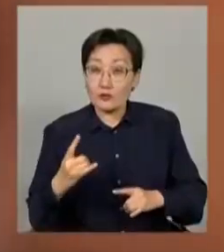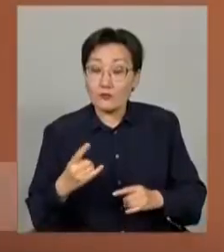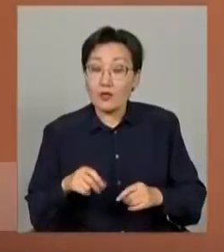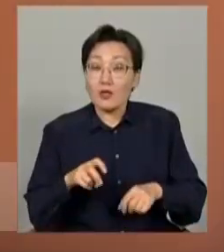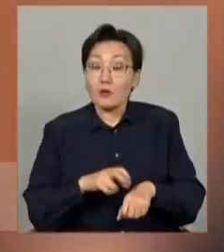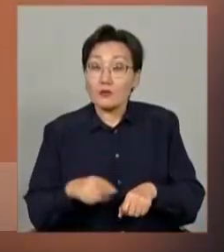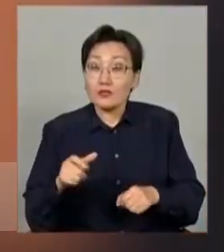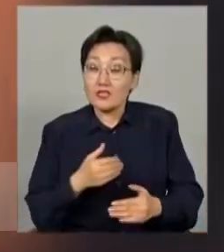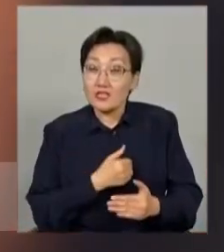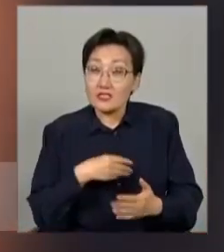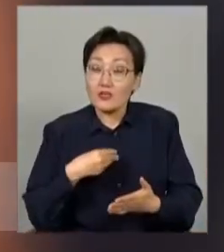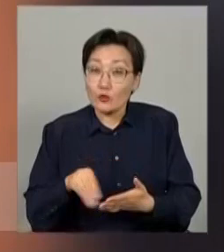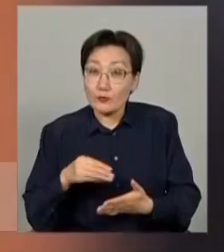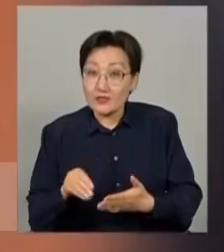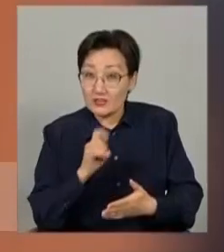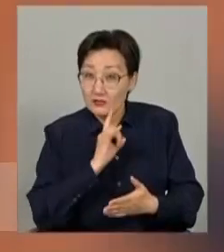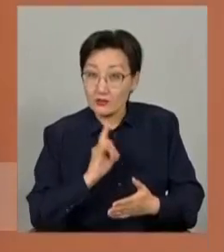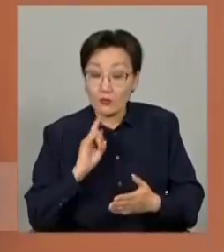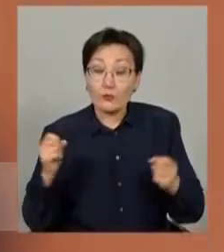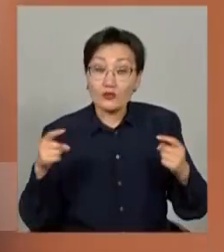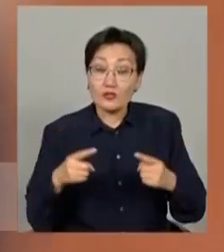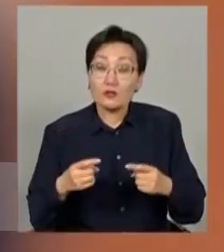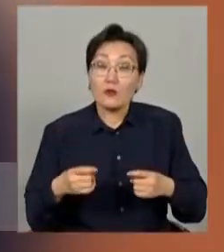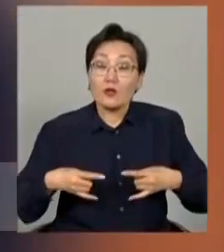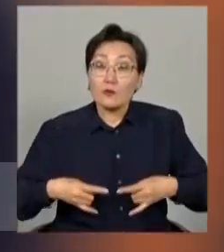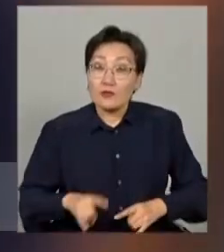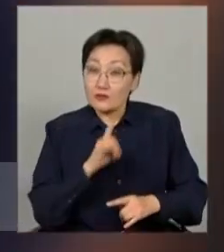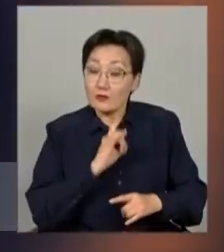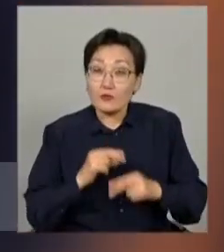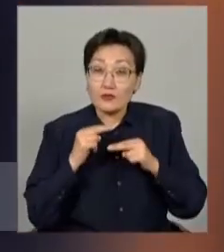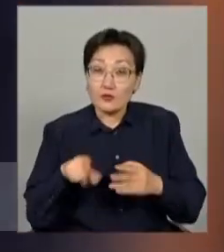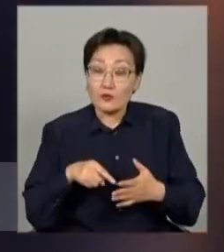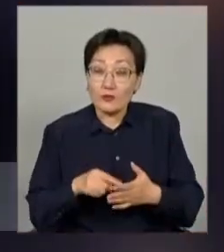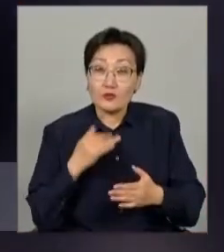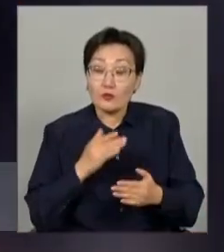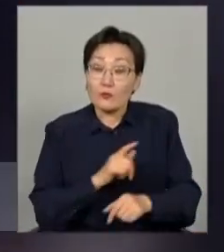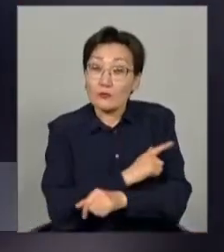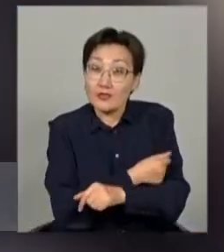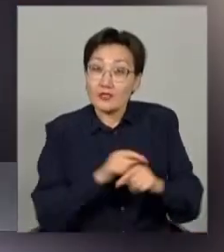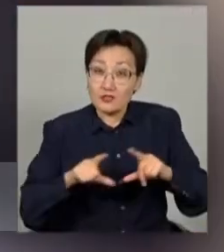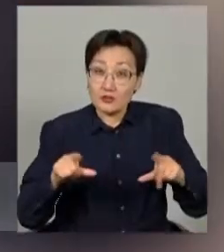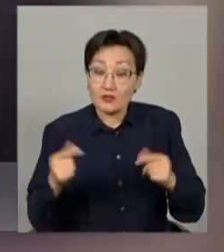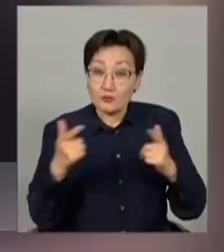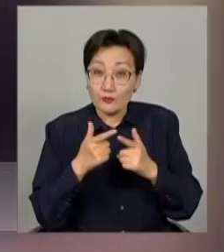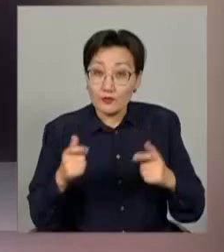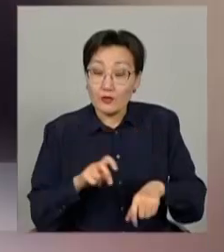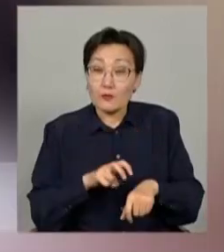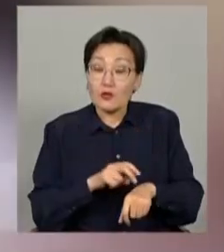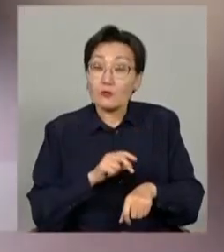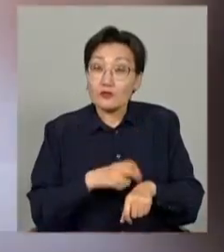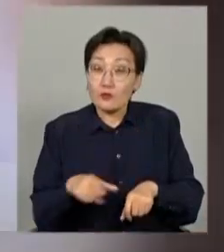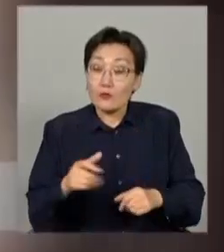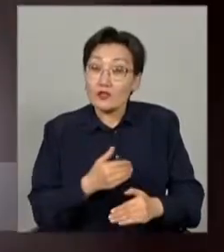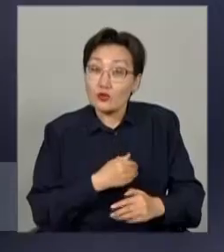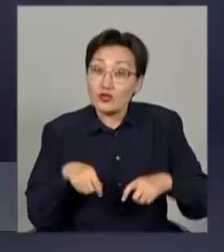акушера хотела купить местная жительница. Выяснилось, что роженица обратилась в городскую многопрофильную больницу и сообщила медработникам, что